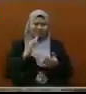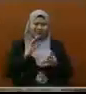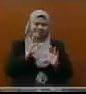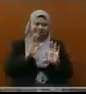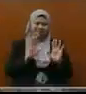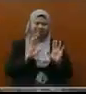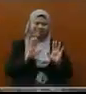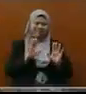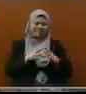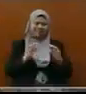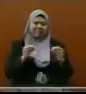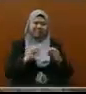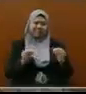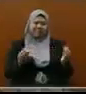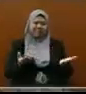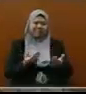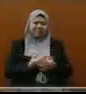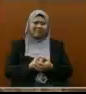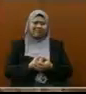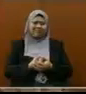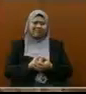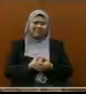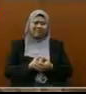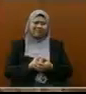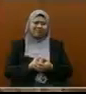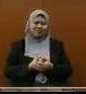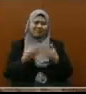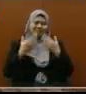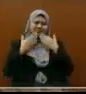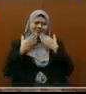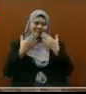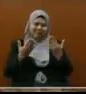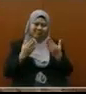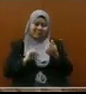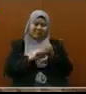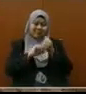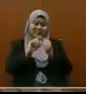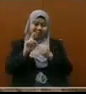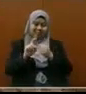dah. Ribuan terima kasih dengan pembentangan bajet yang ini. Sokong tidak?